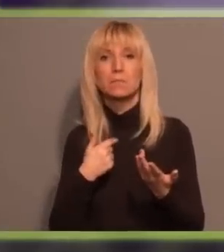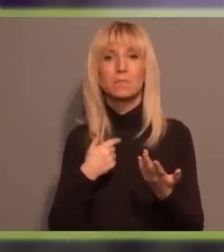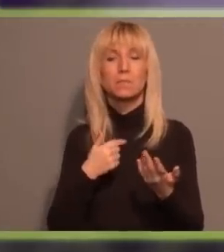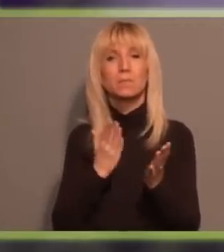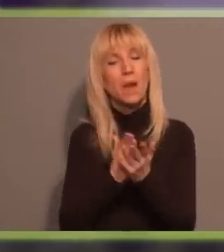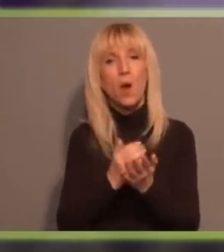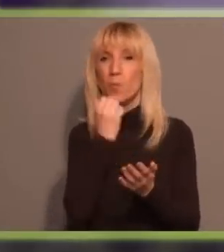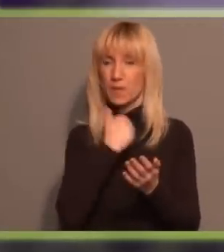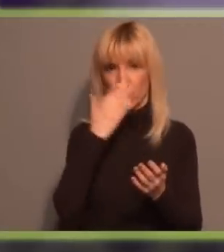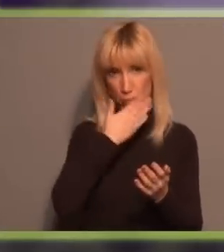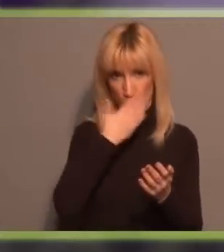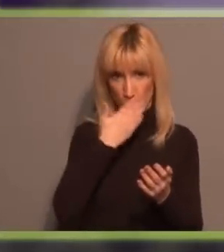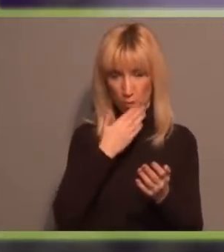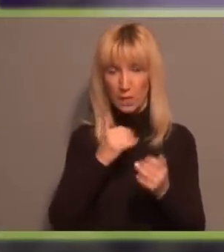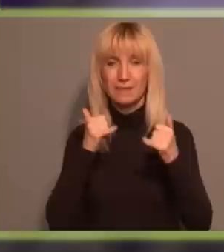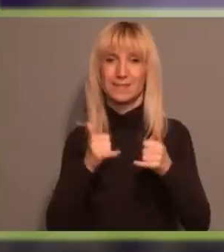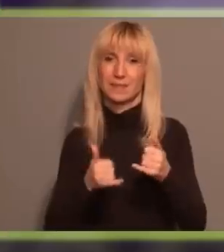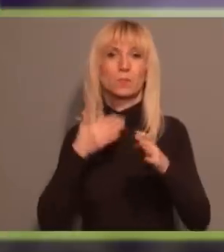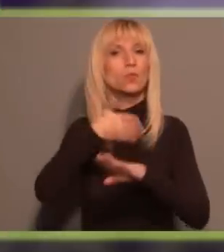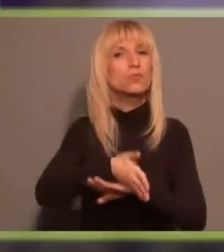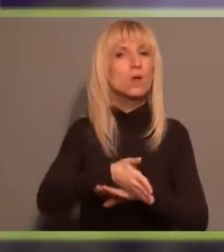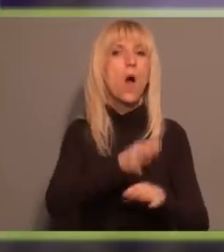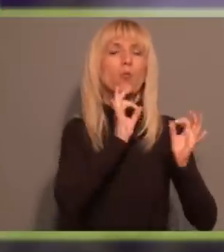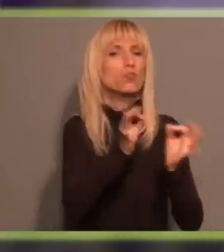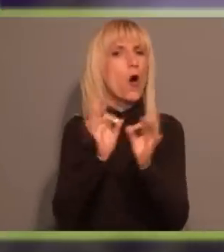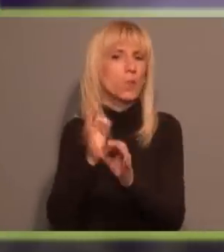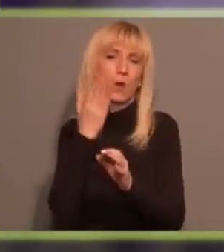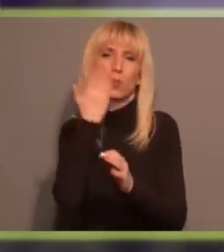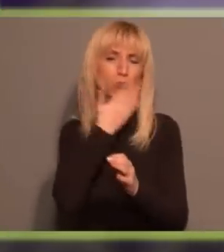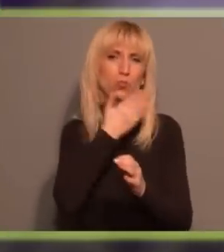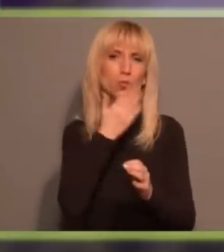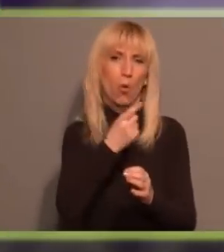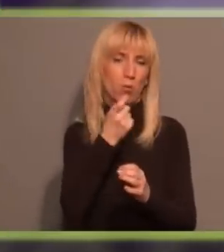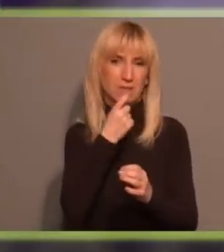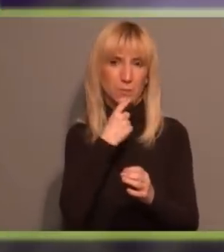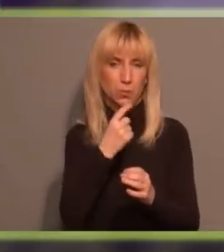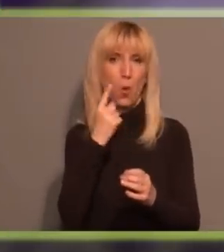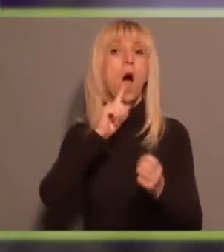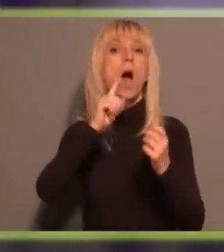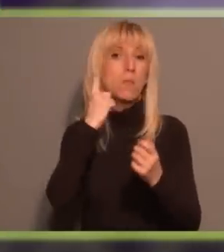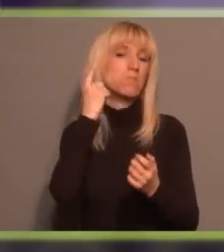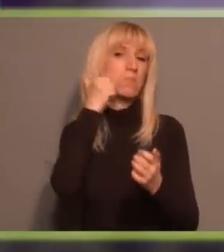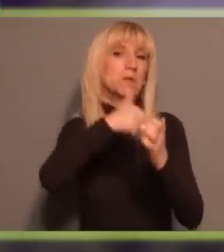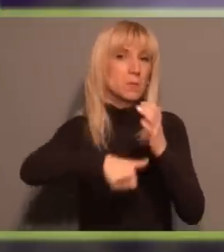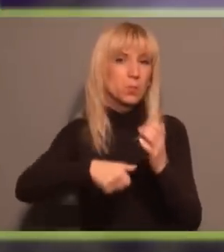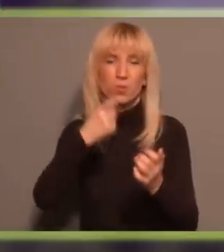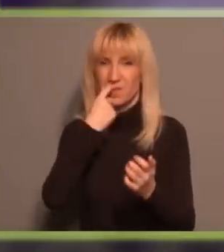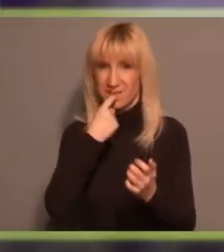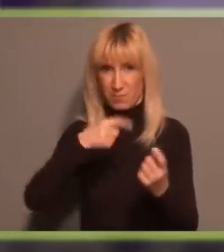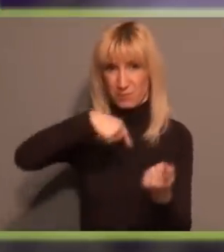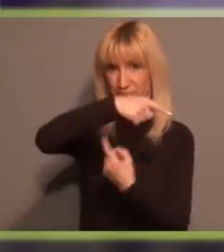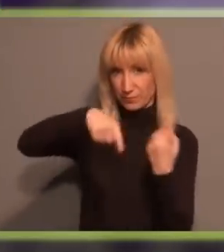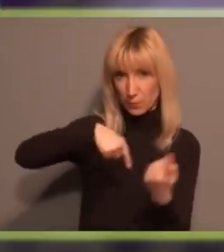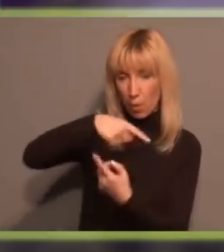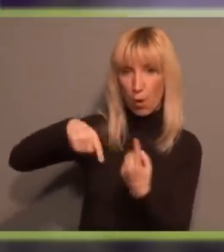privatne škole došla i sad sam ušla u normalnu školu, mislim normalnu, u srpsku, prvi pod srpskim